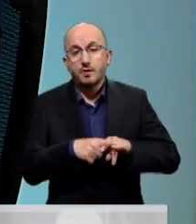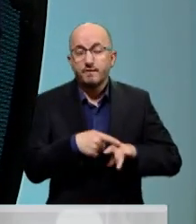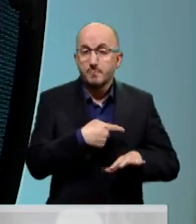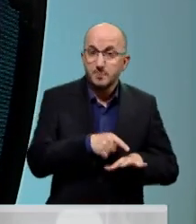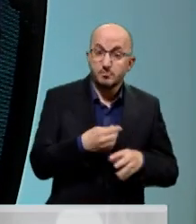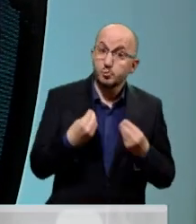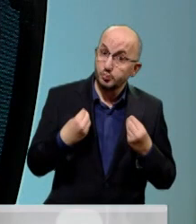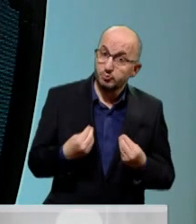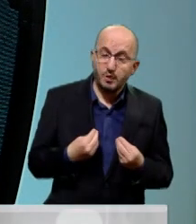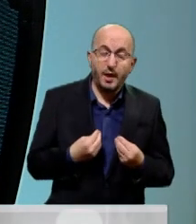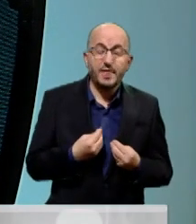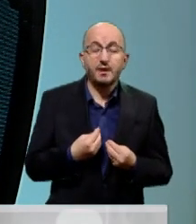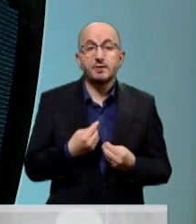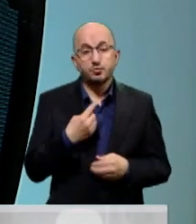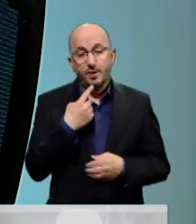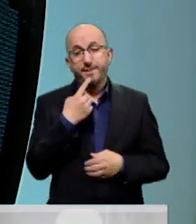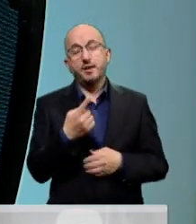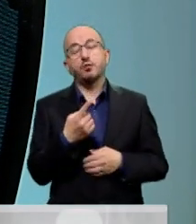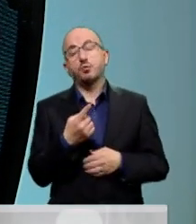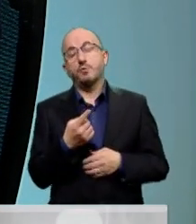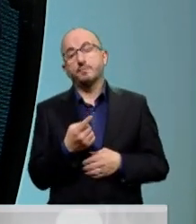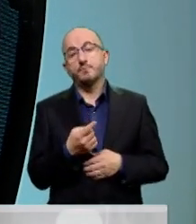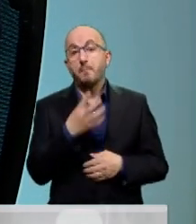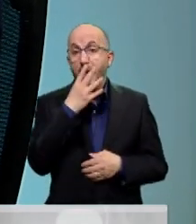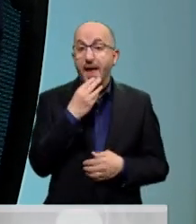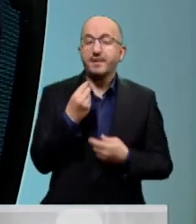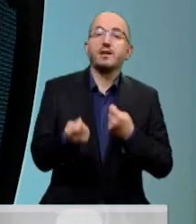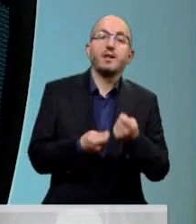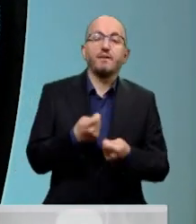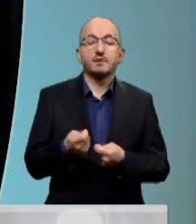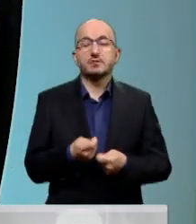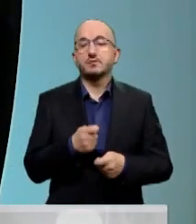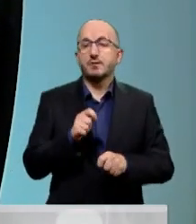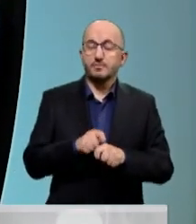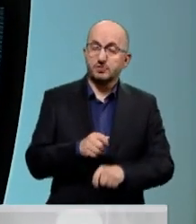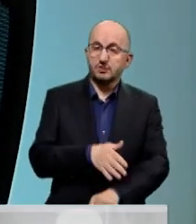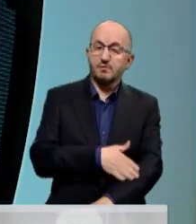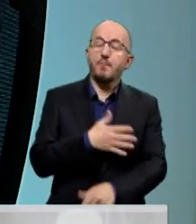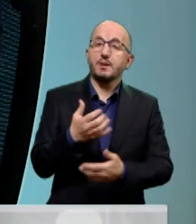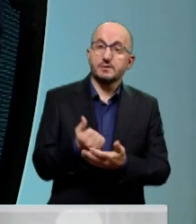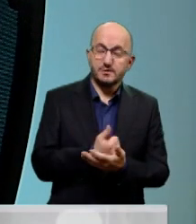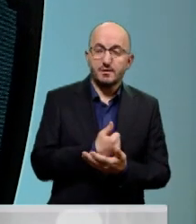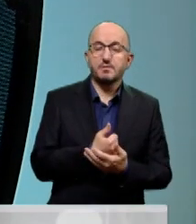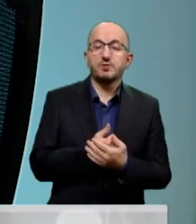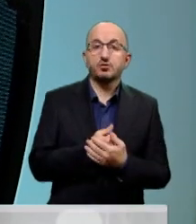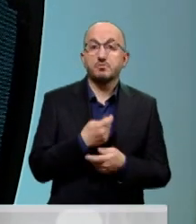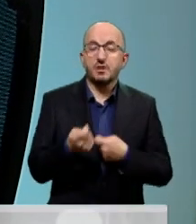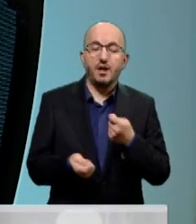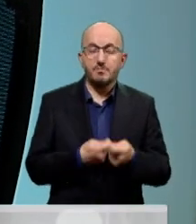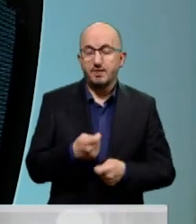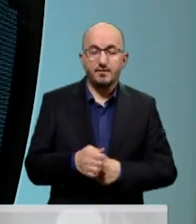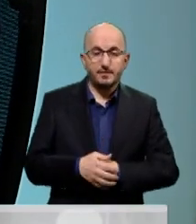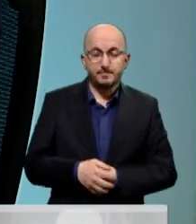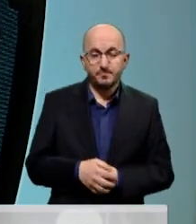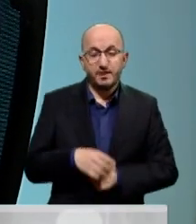müstehap deniyor müstehap müstehap Yani yaptığınızda sevap kazanabileceğiniz bir amel bir